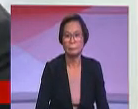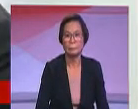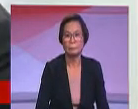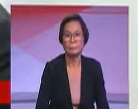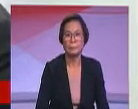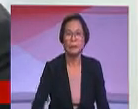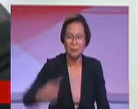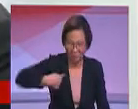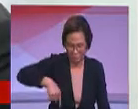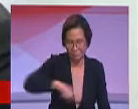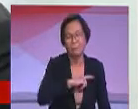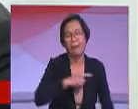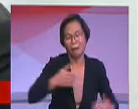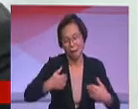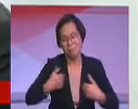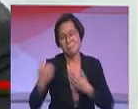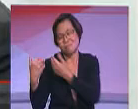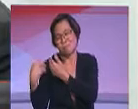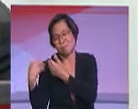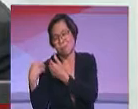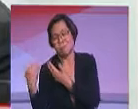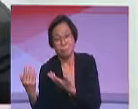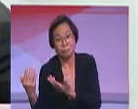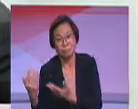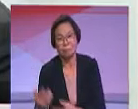Kita ada peranan untuk